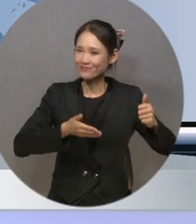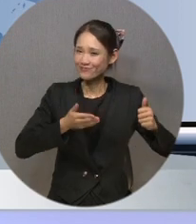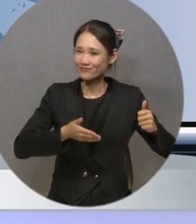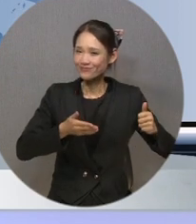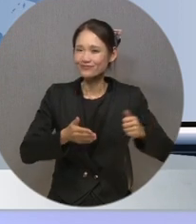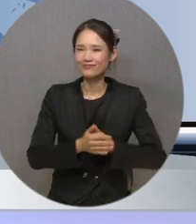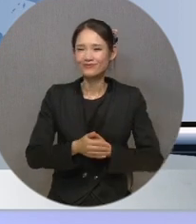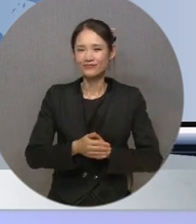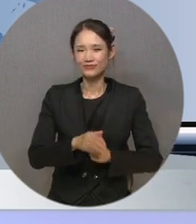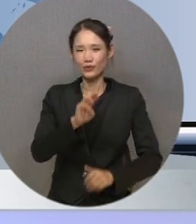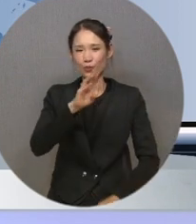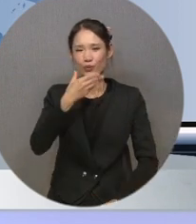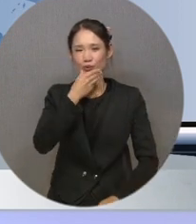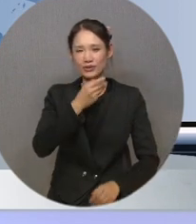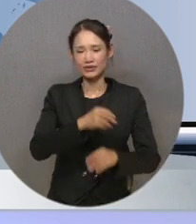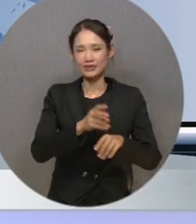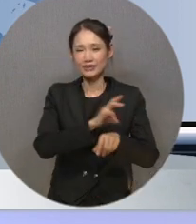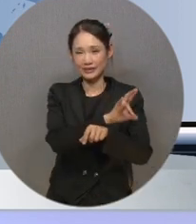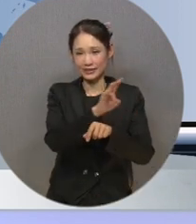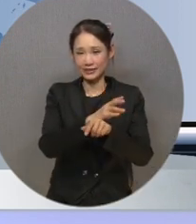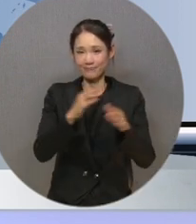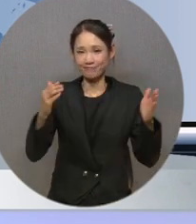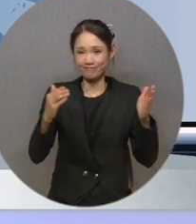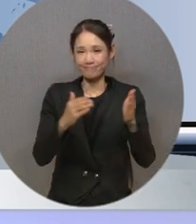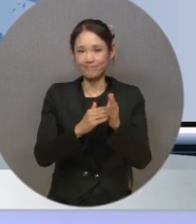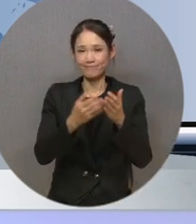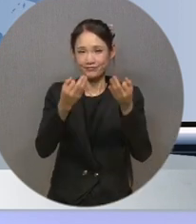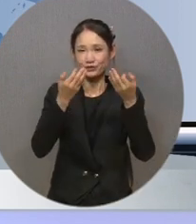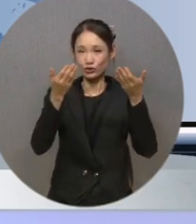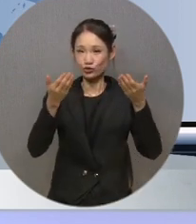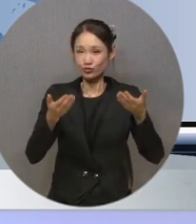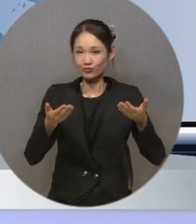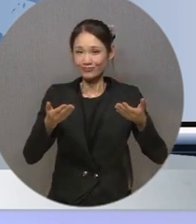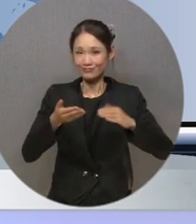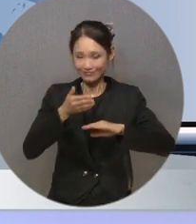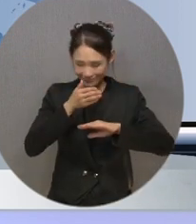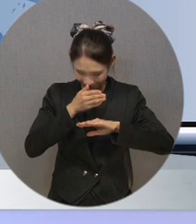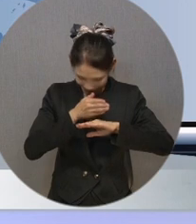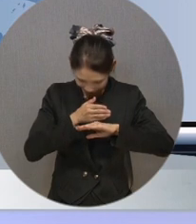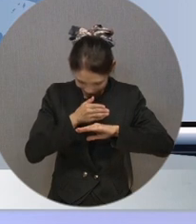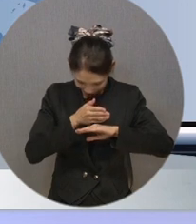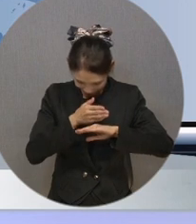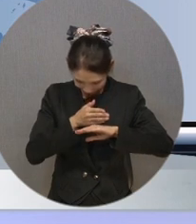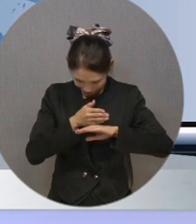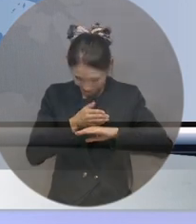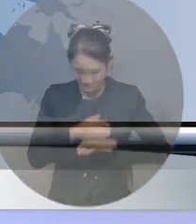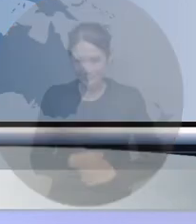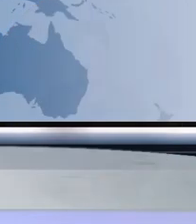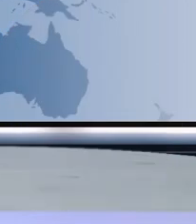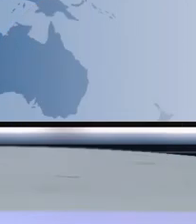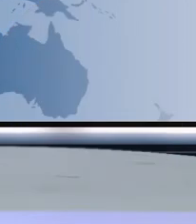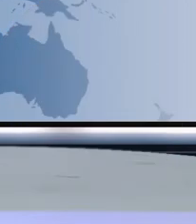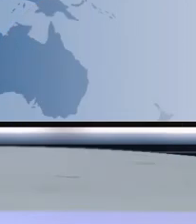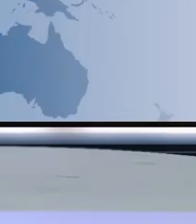이상 WBC 복제티비 뉴스 24를 마칩니다 시청해주신 여러분 고맙습니다